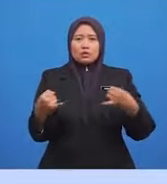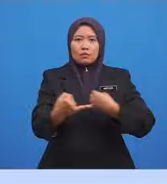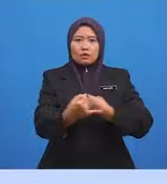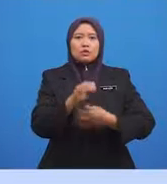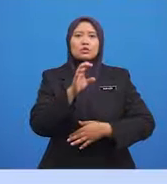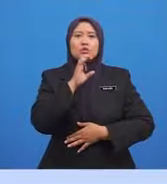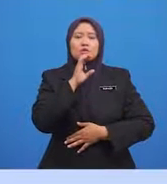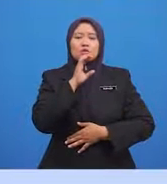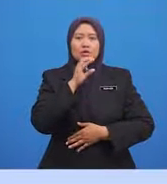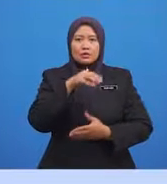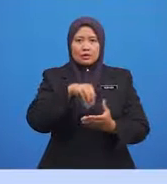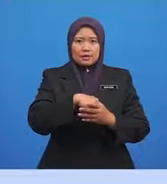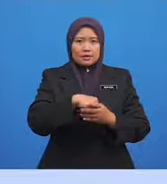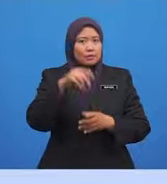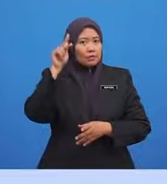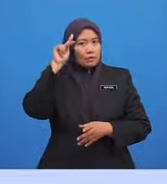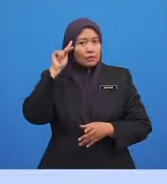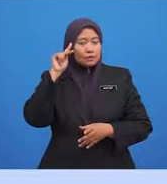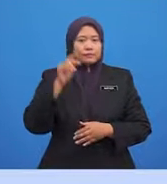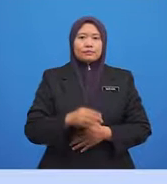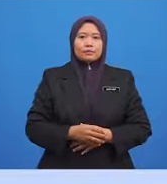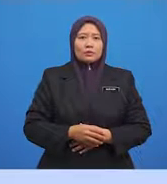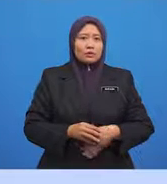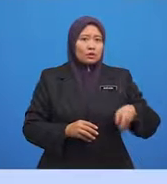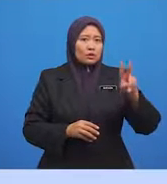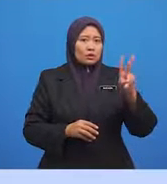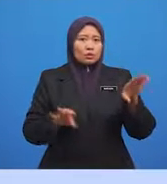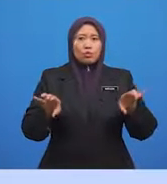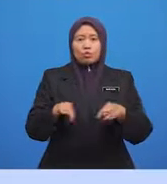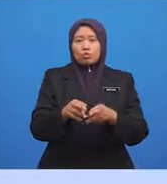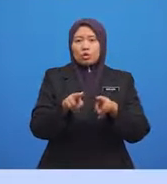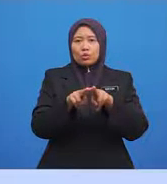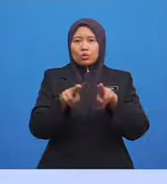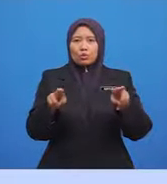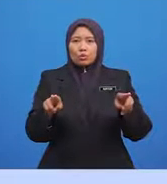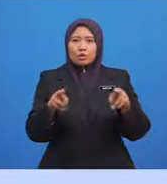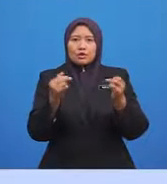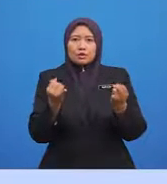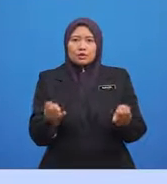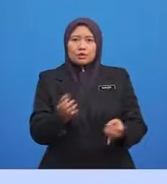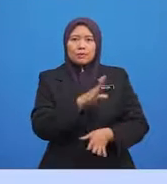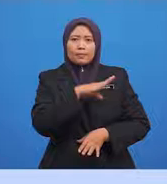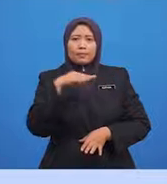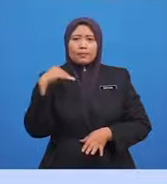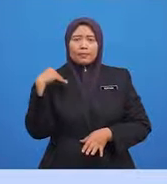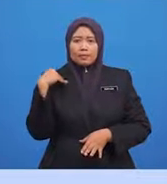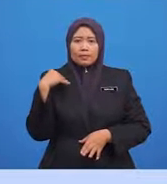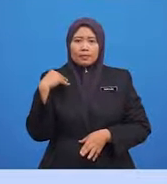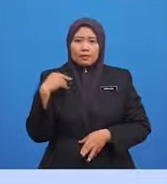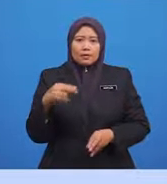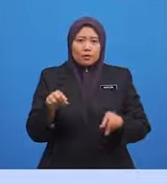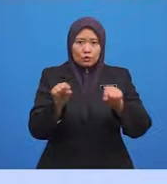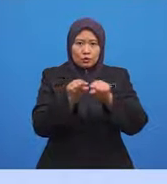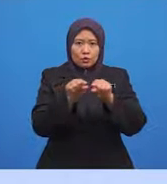konteks. Kedua, membuat pengukuran jisim dan menyukat objek